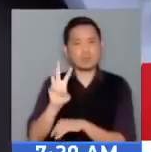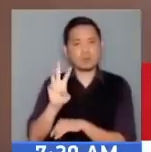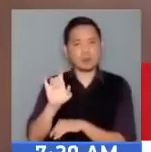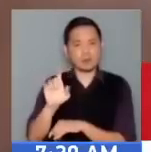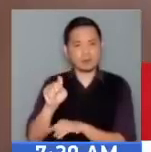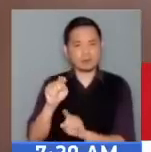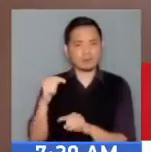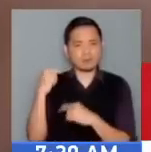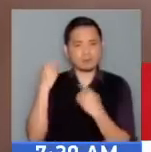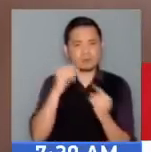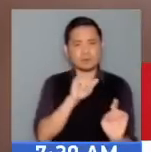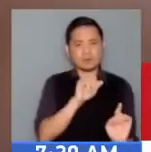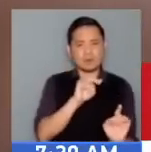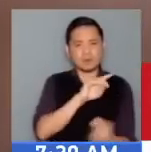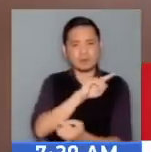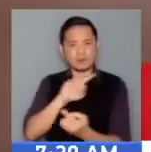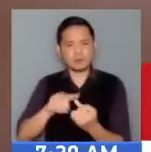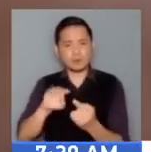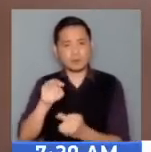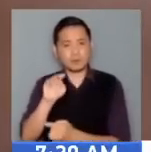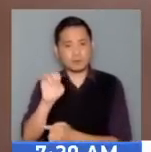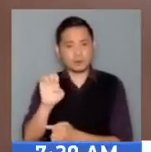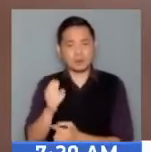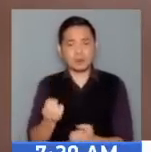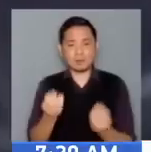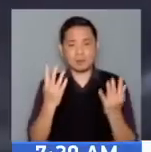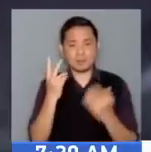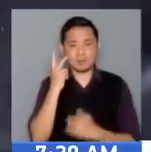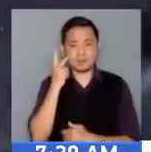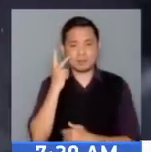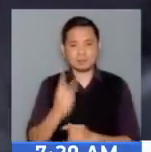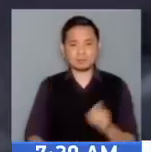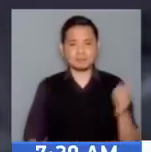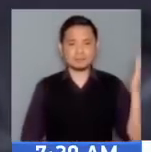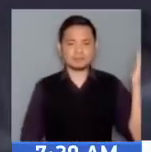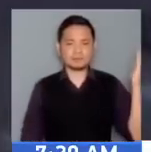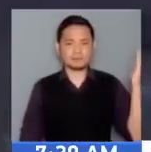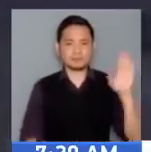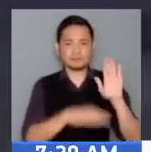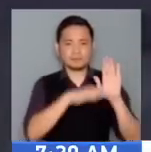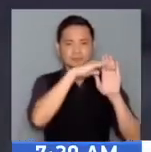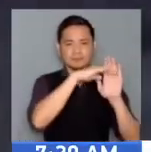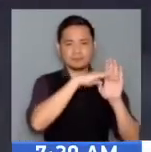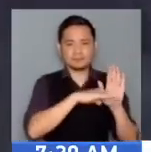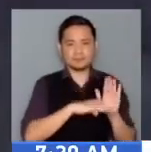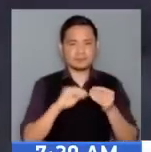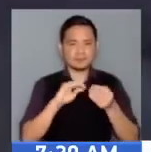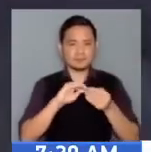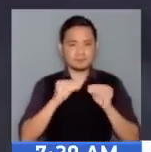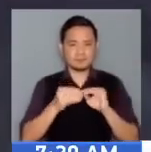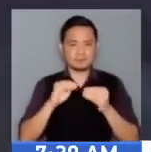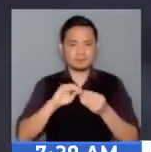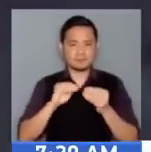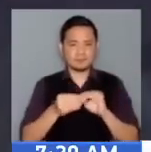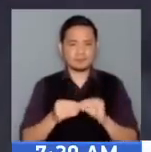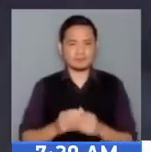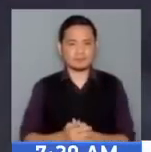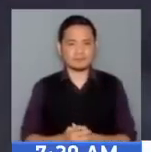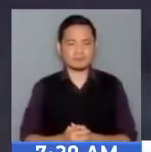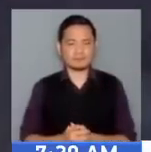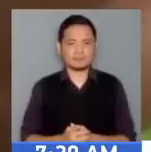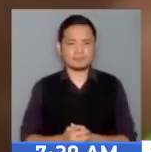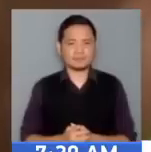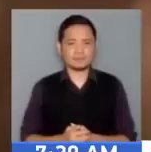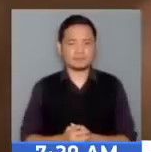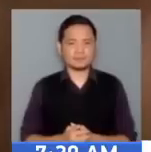taon. 6,250 ang mga kaso ngayong taon kumpara sa 2,477 lamang sa parehong panahon noong